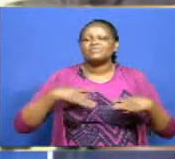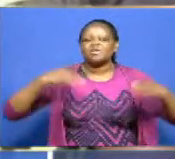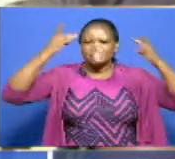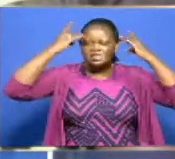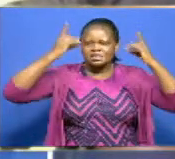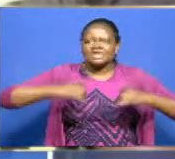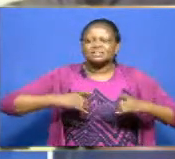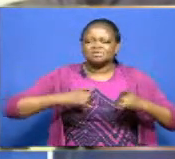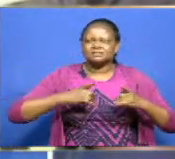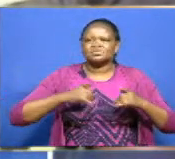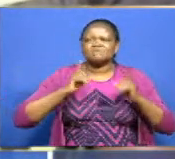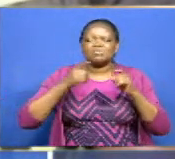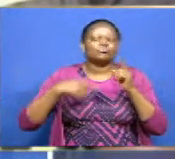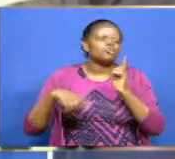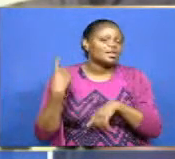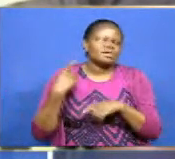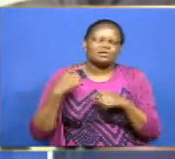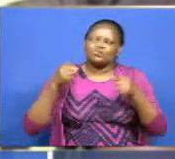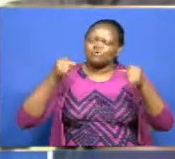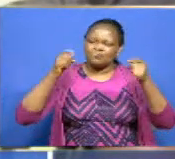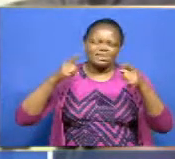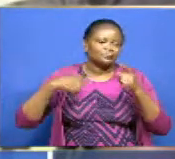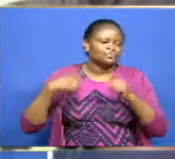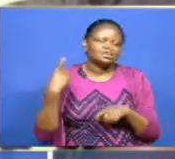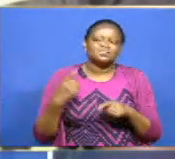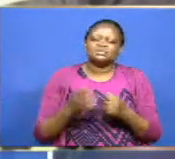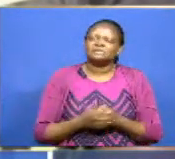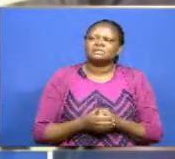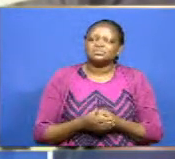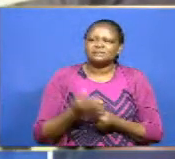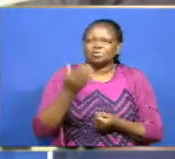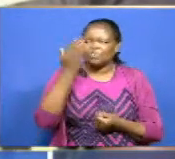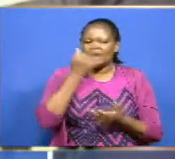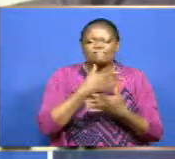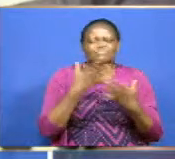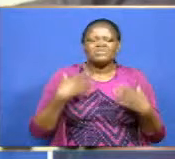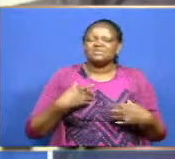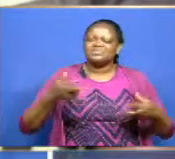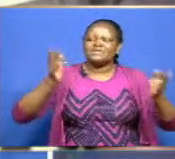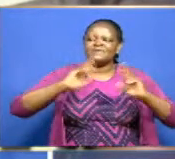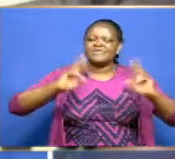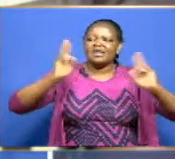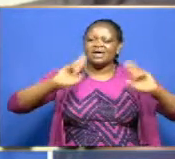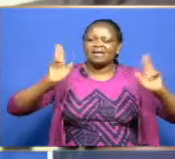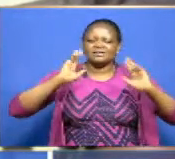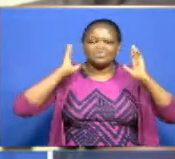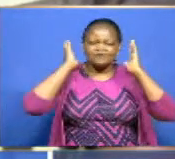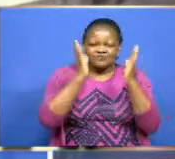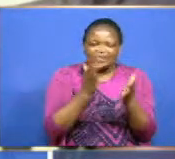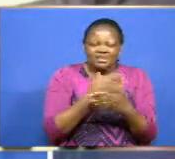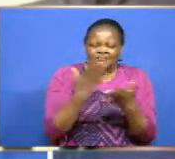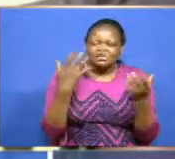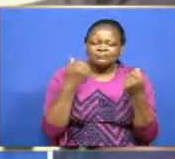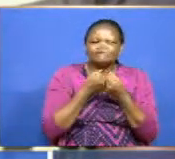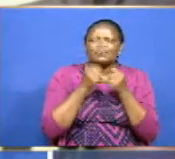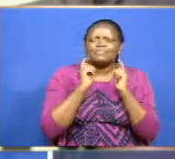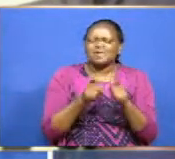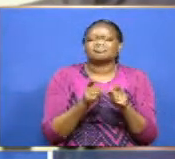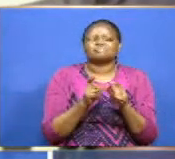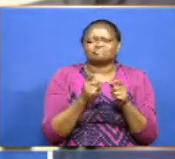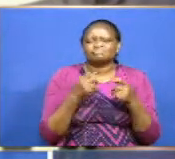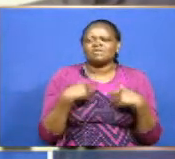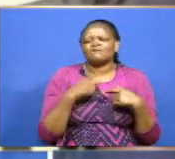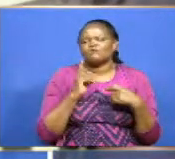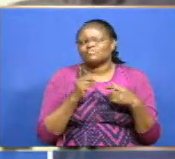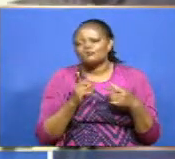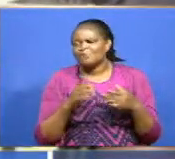trophy tunabeba, ligi ni yetu. Juu wachezaji, kila mtu wako set up, kila mtu wako focus, kila game tuna handle with a lot of discipline,